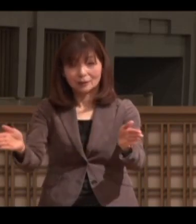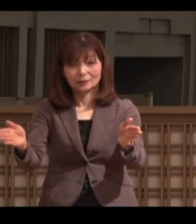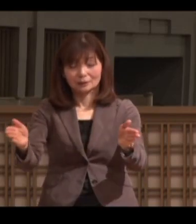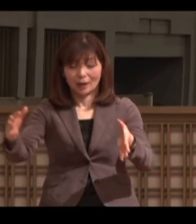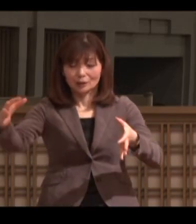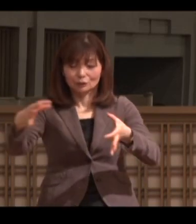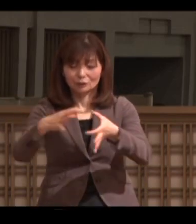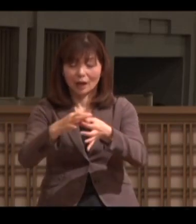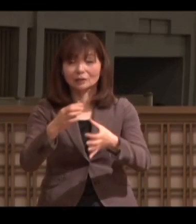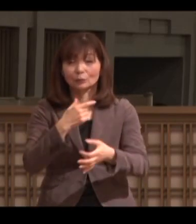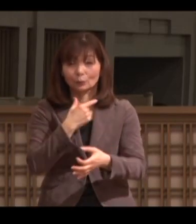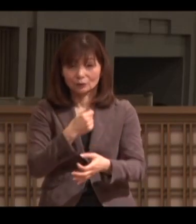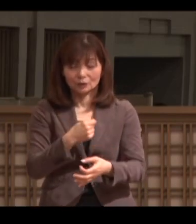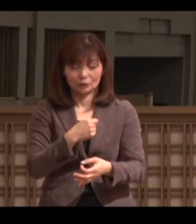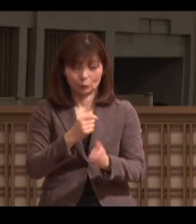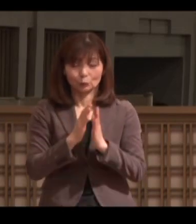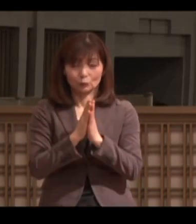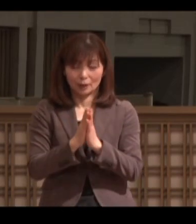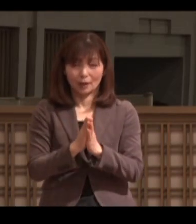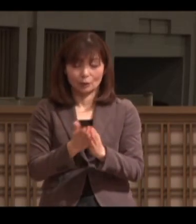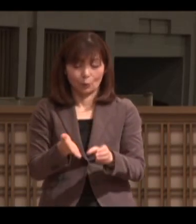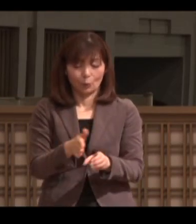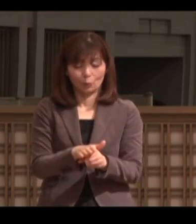願いを込めまし